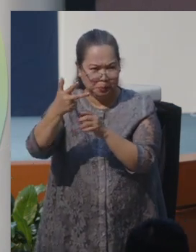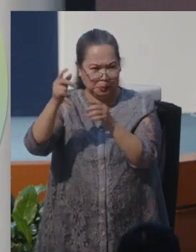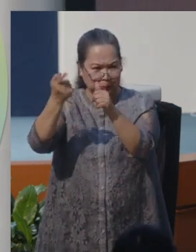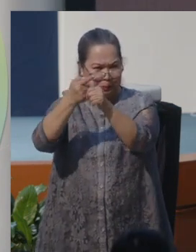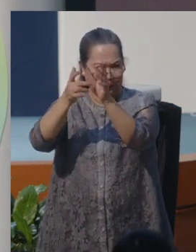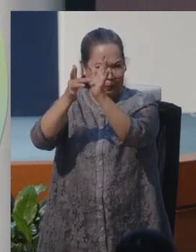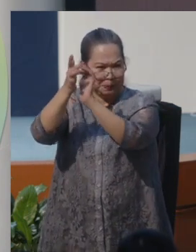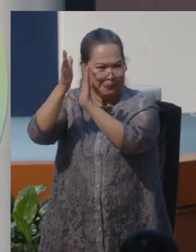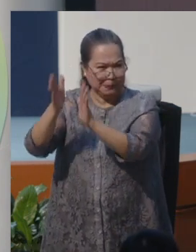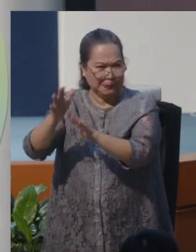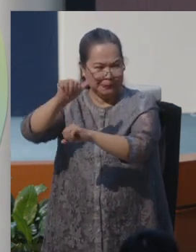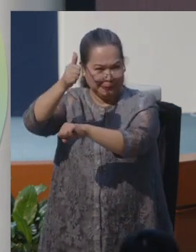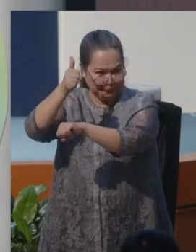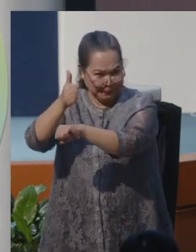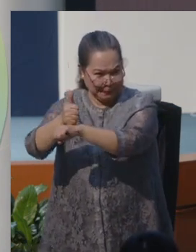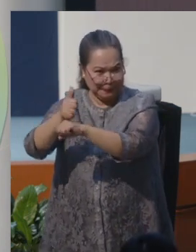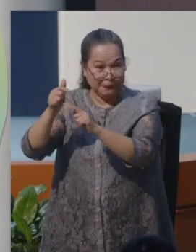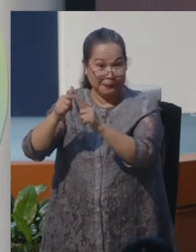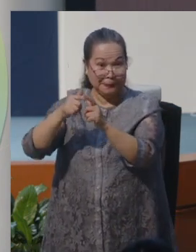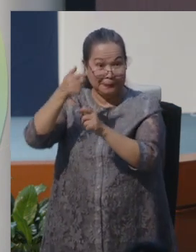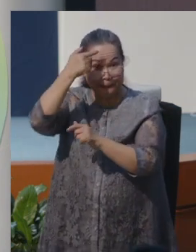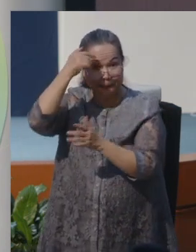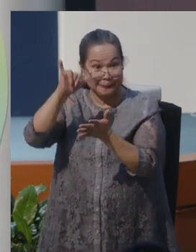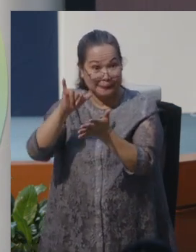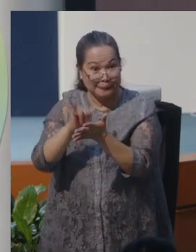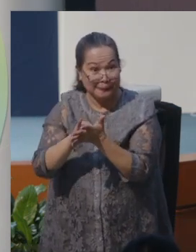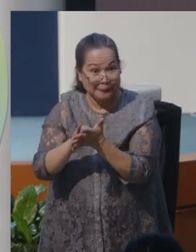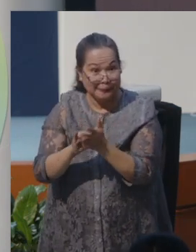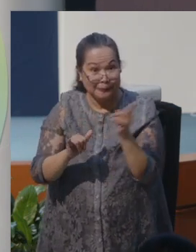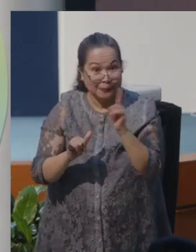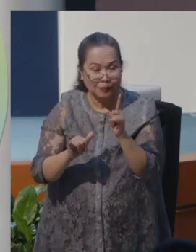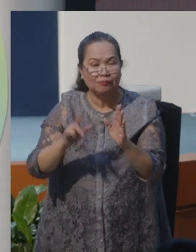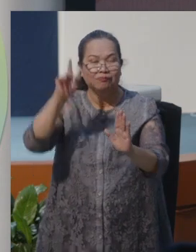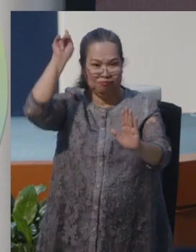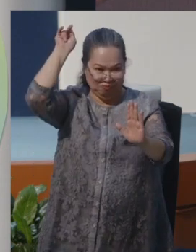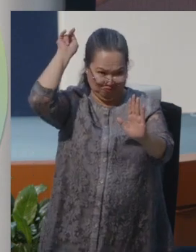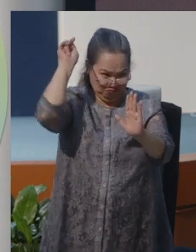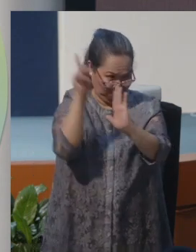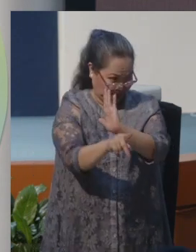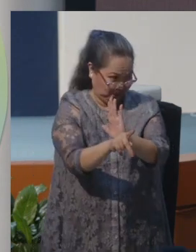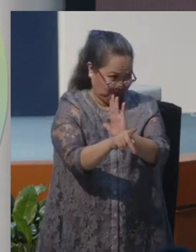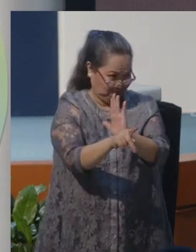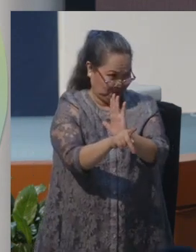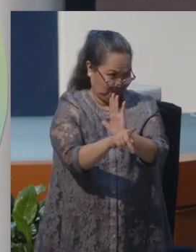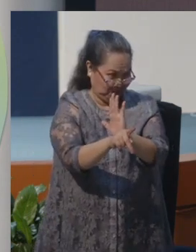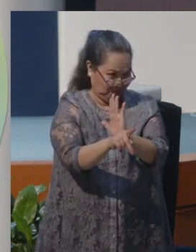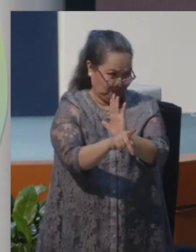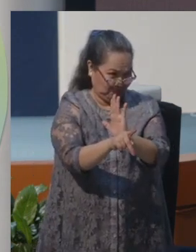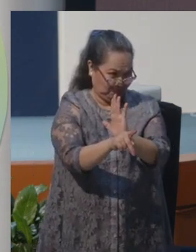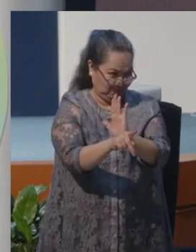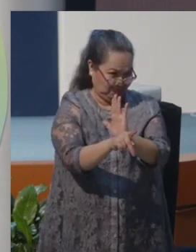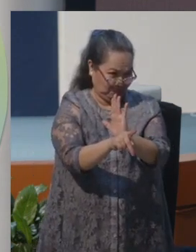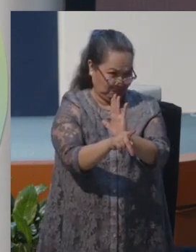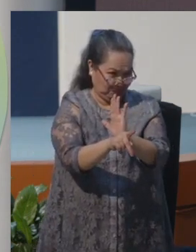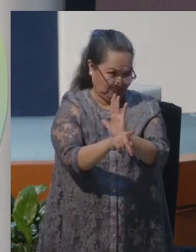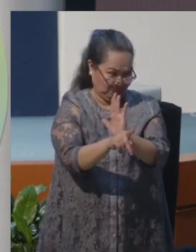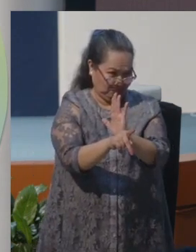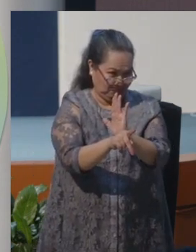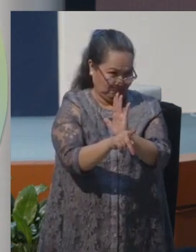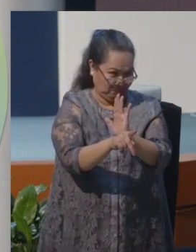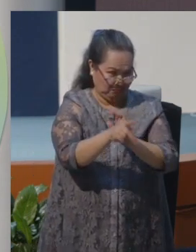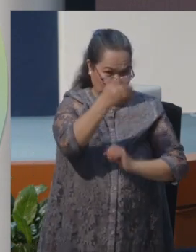Christian church doon at dahil doon siya ay pinatay. He was flayed alive, sabi ng